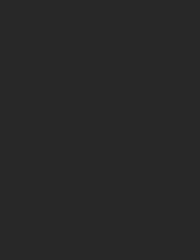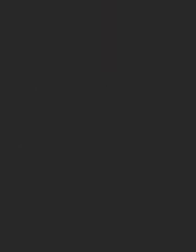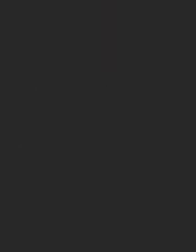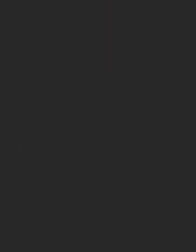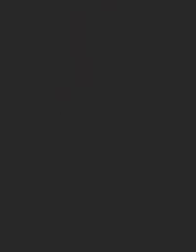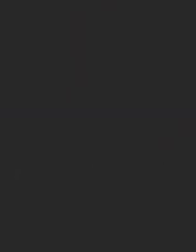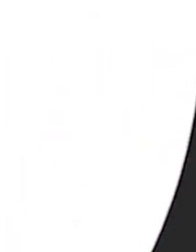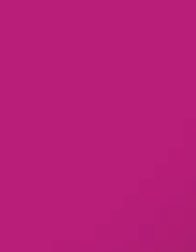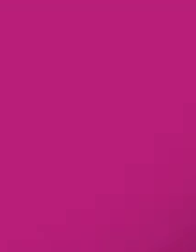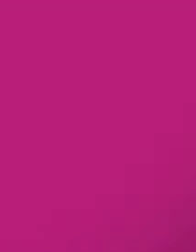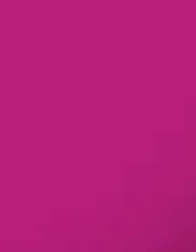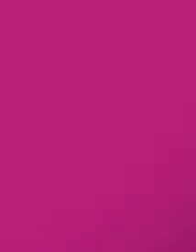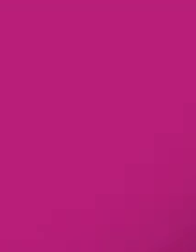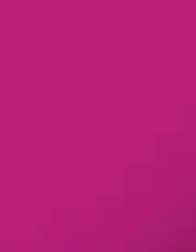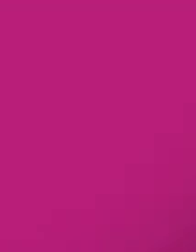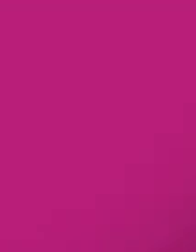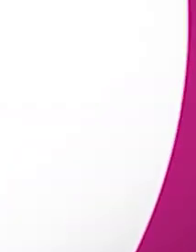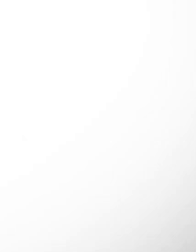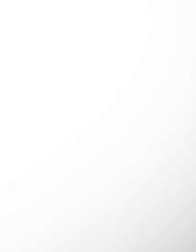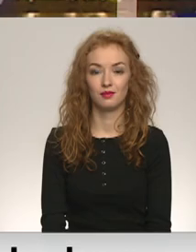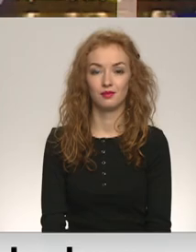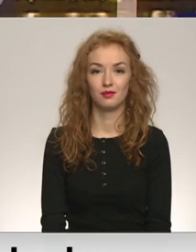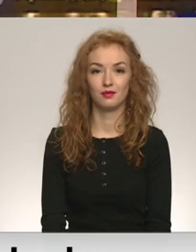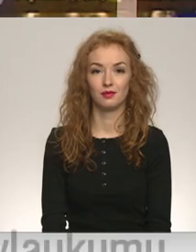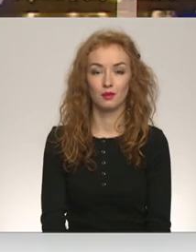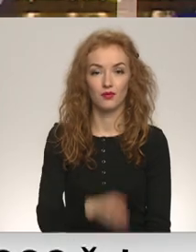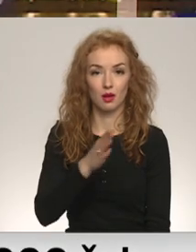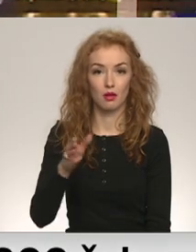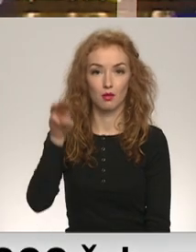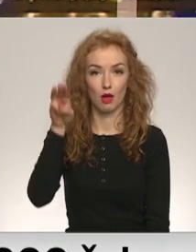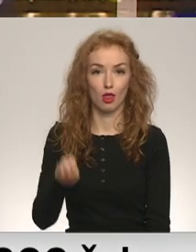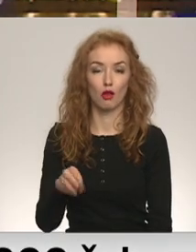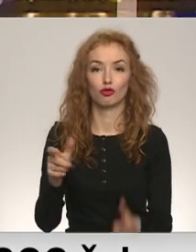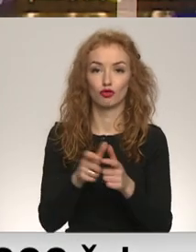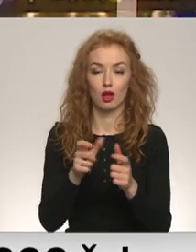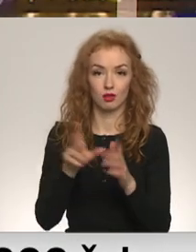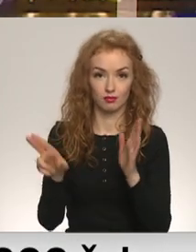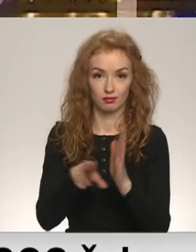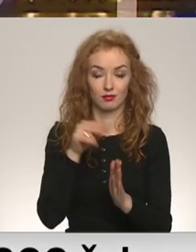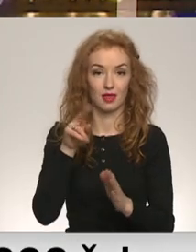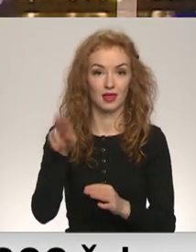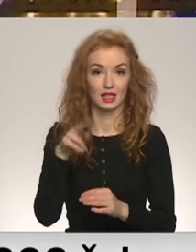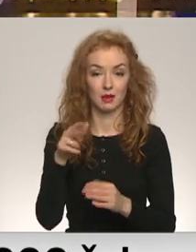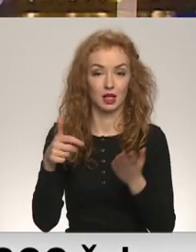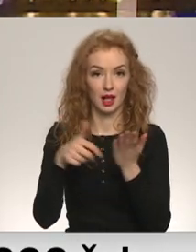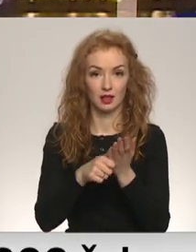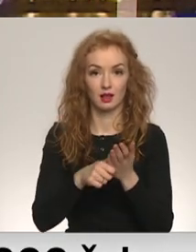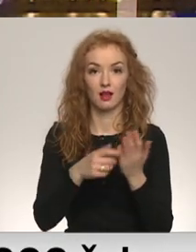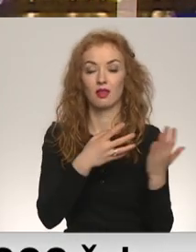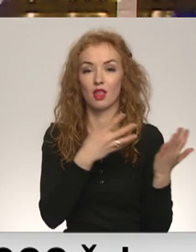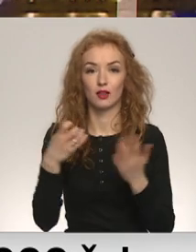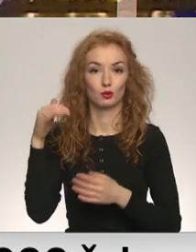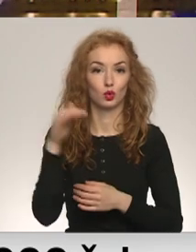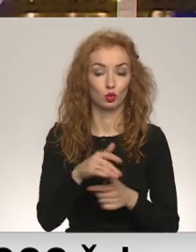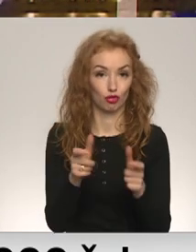Re, viss ēters ir te! Ikmēneša čeku loterijā decembra izlozē bija reģistrēti gandrīz 900